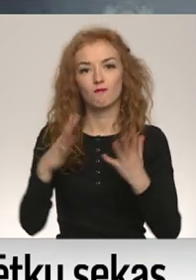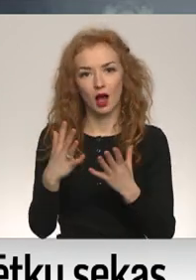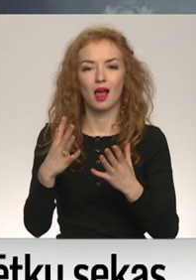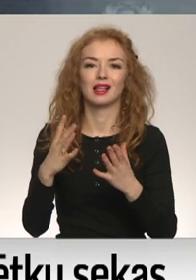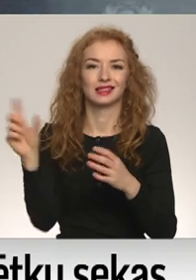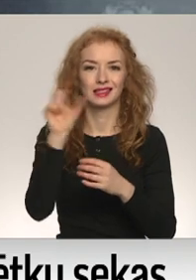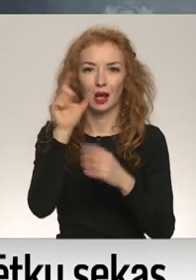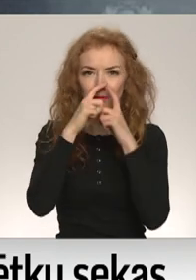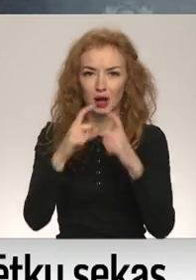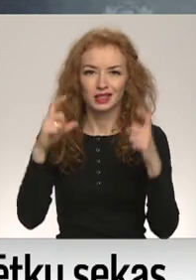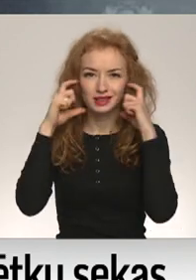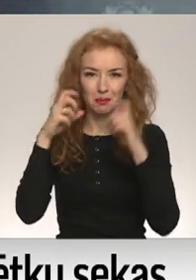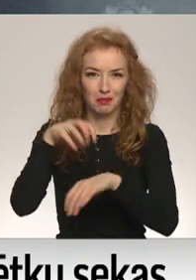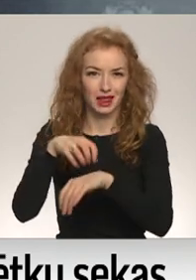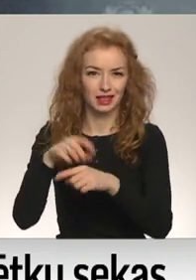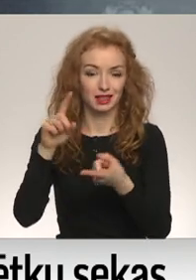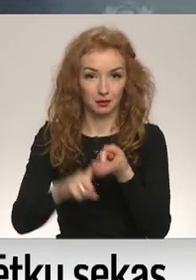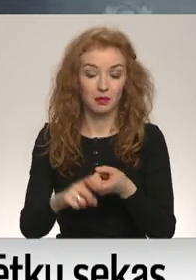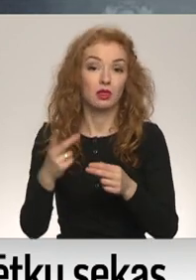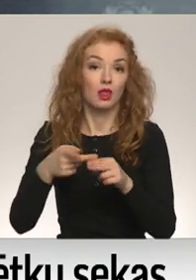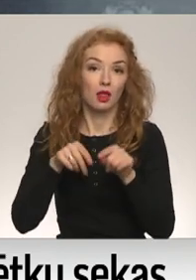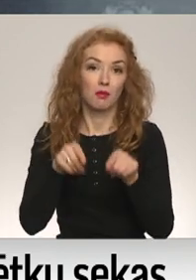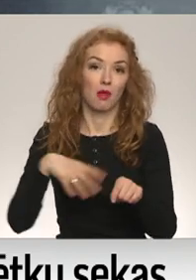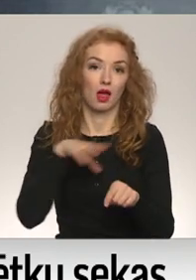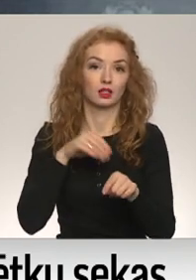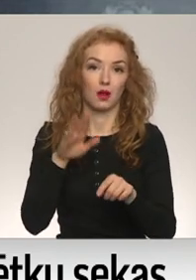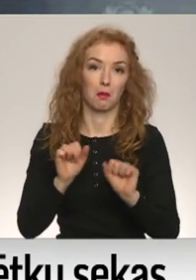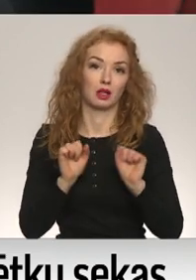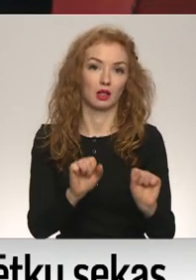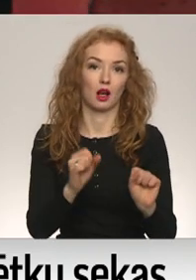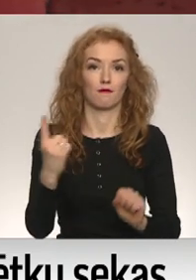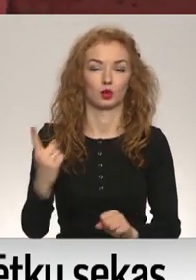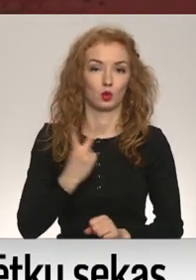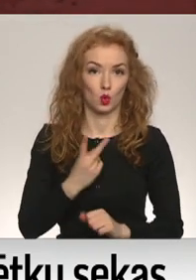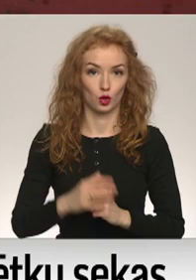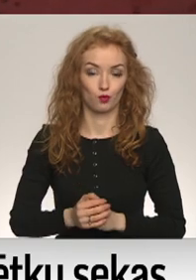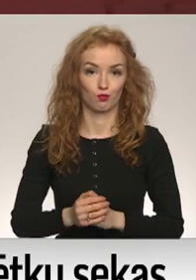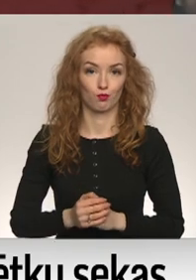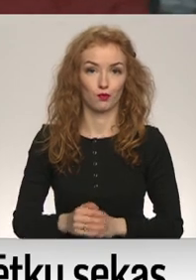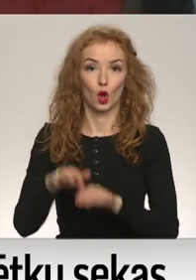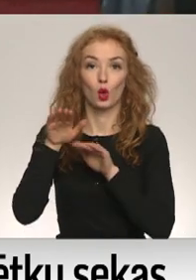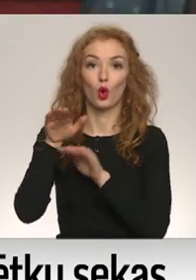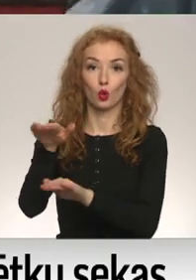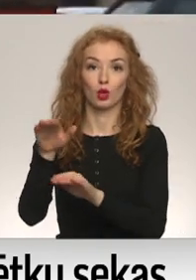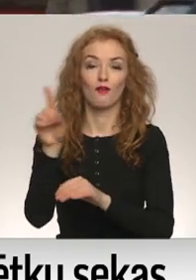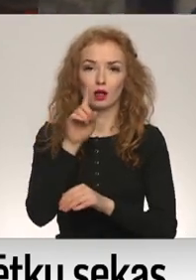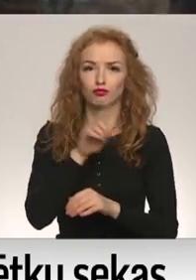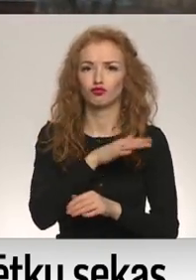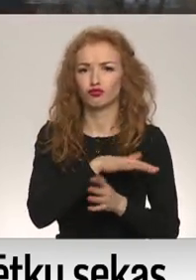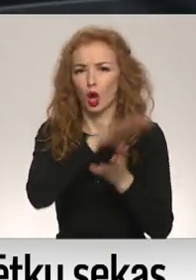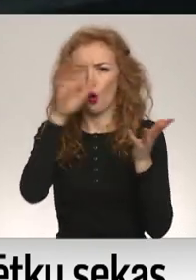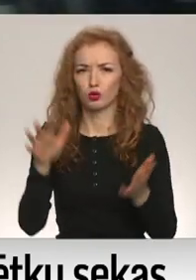Tā mēs varam pasargāt sevi un cilvēkus, ar kuriem mēs runājam. Tā kā noliktavās esot pietiekams